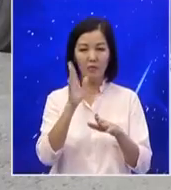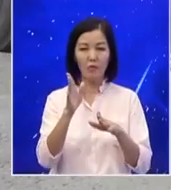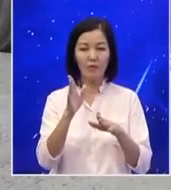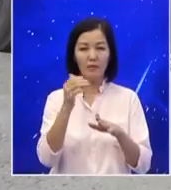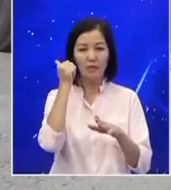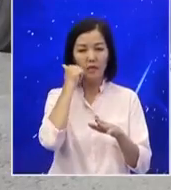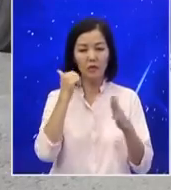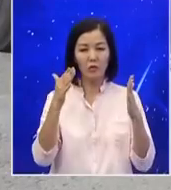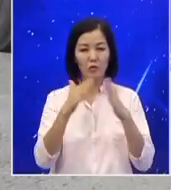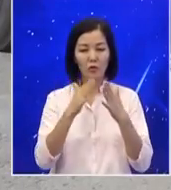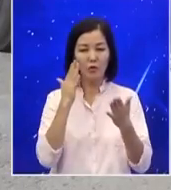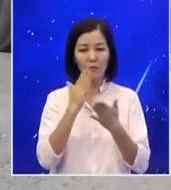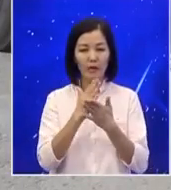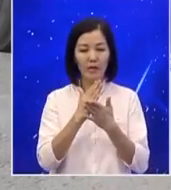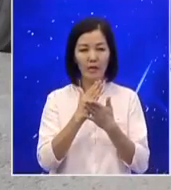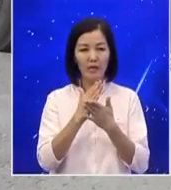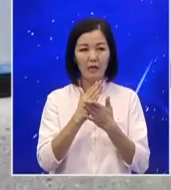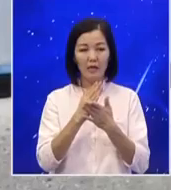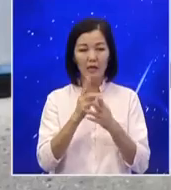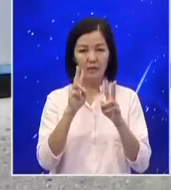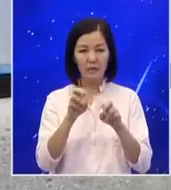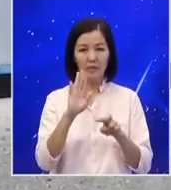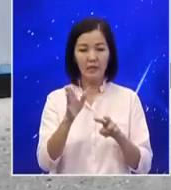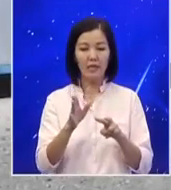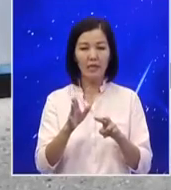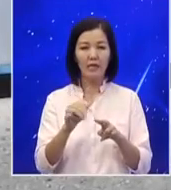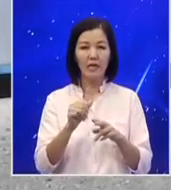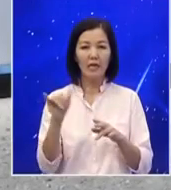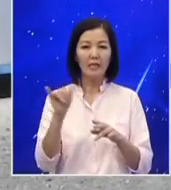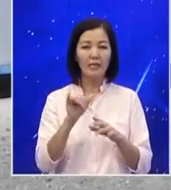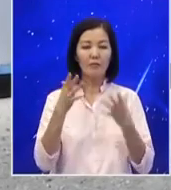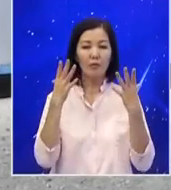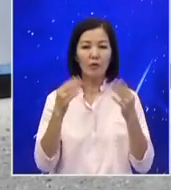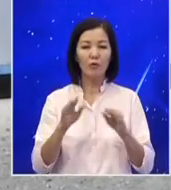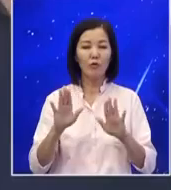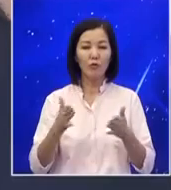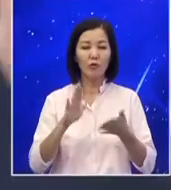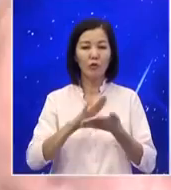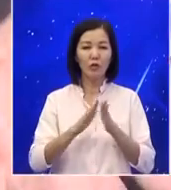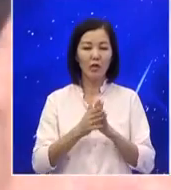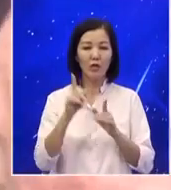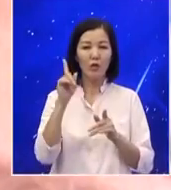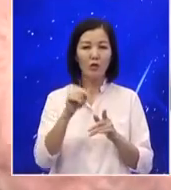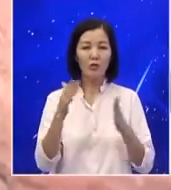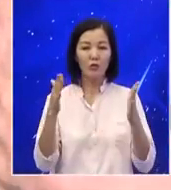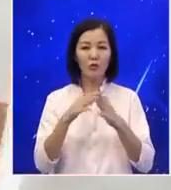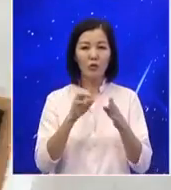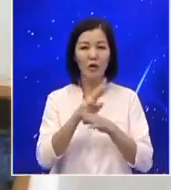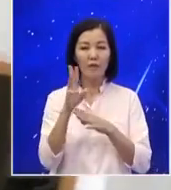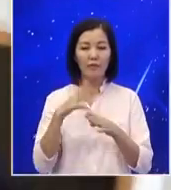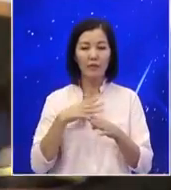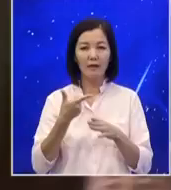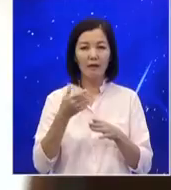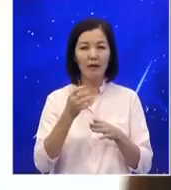тозығы жеткен тұрғын үйлер араланады. Сенбілік барысында төтеншеліктер облыс орталығындағы жүздеген тұрғын үйді қамтыды.